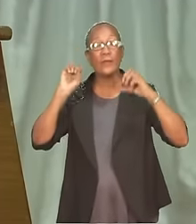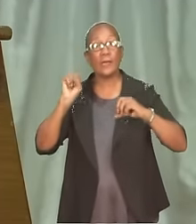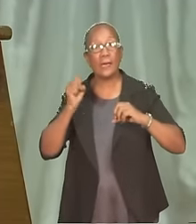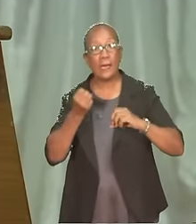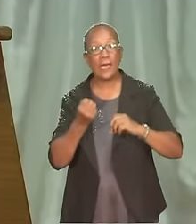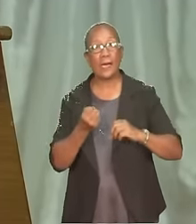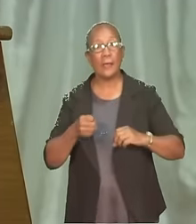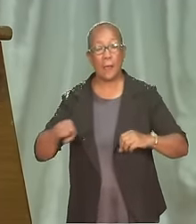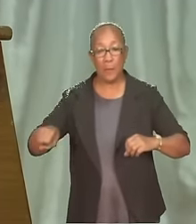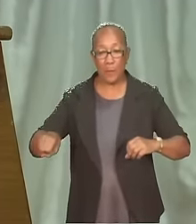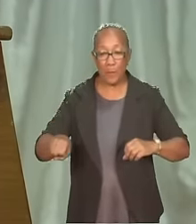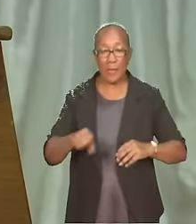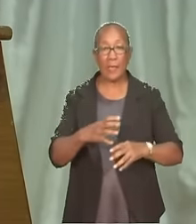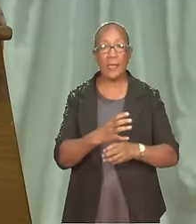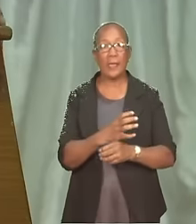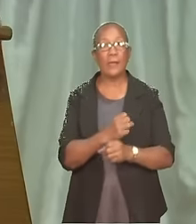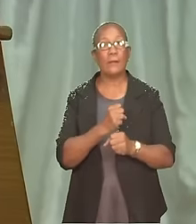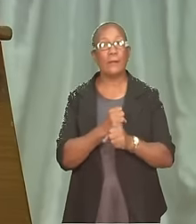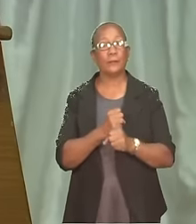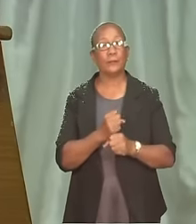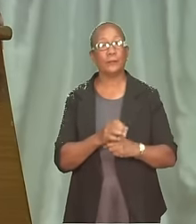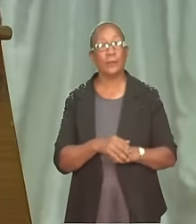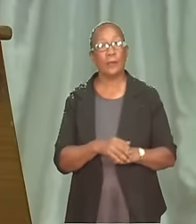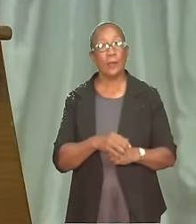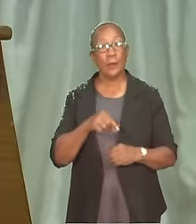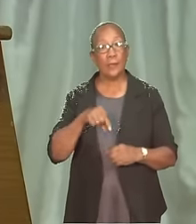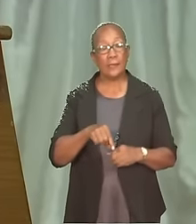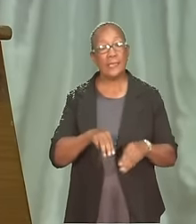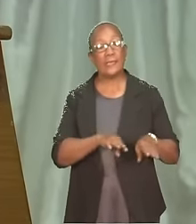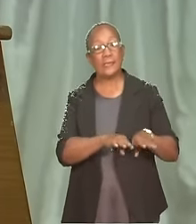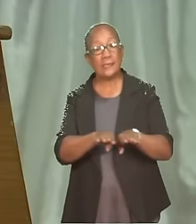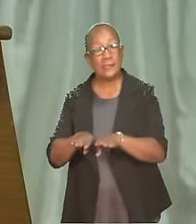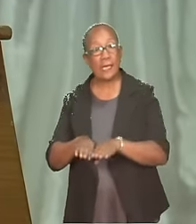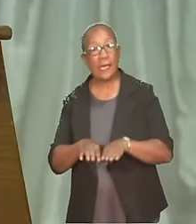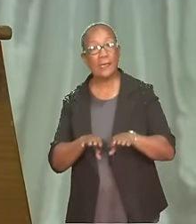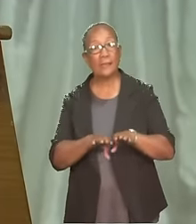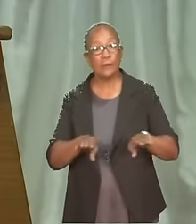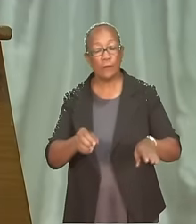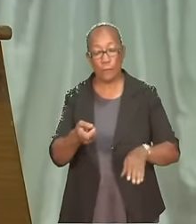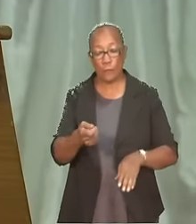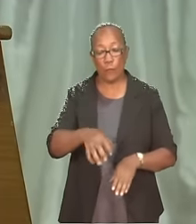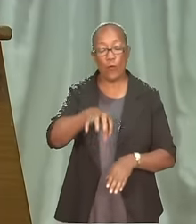profiteren. We gaan beschermen in ons spaar- en stabilisatiefonds